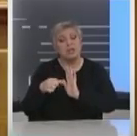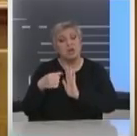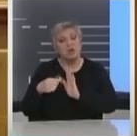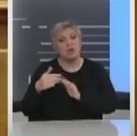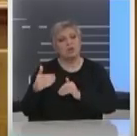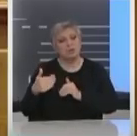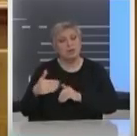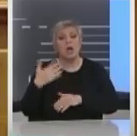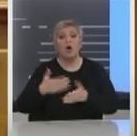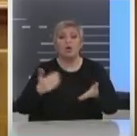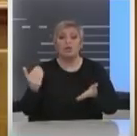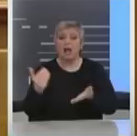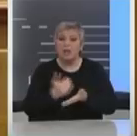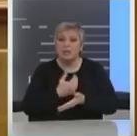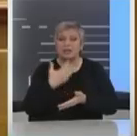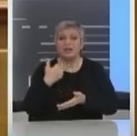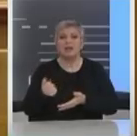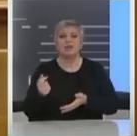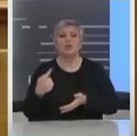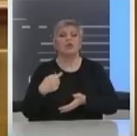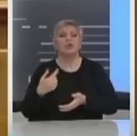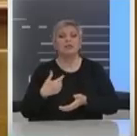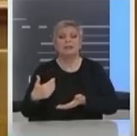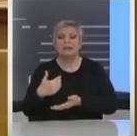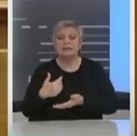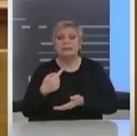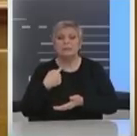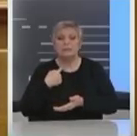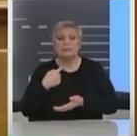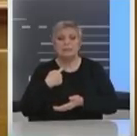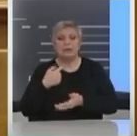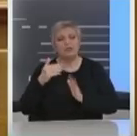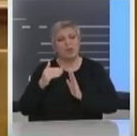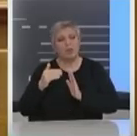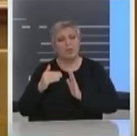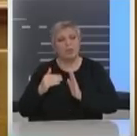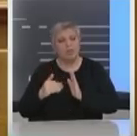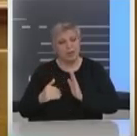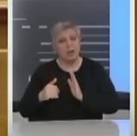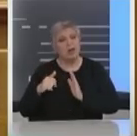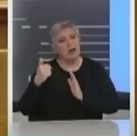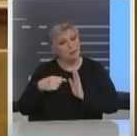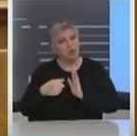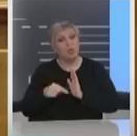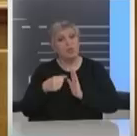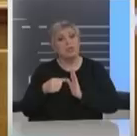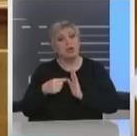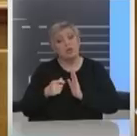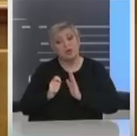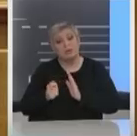τις αδικίες και τις απώλειες των εισοδημάτων και των δικαιωμάτων των πολίτων των οικογενειών που συντελέστηκαν στα χρόνια του